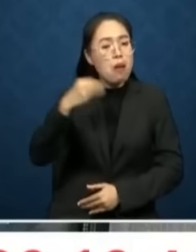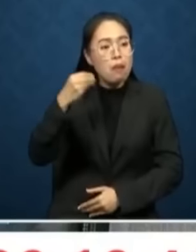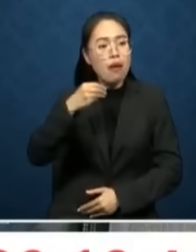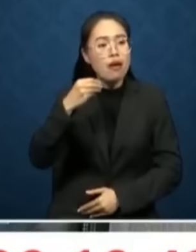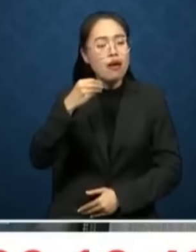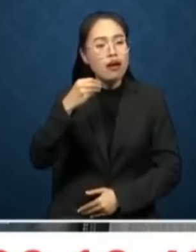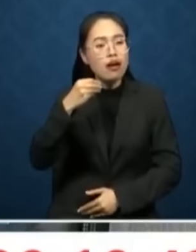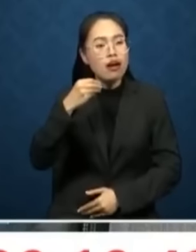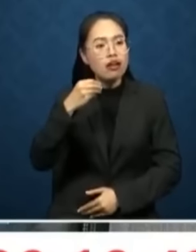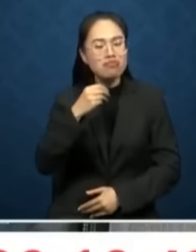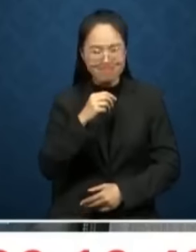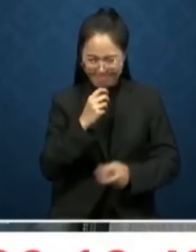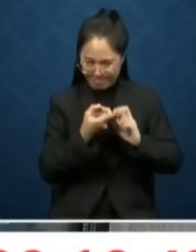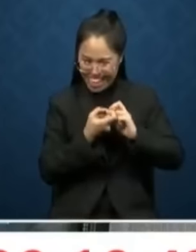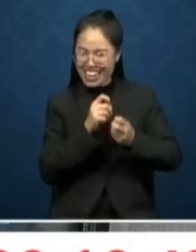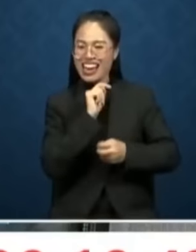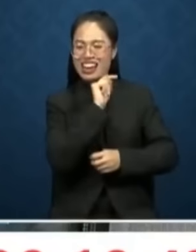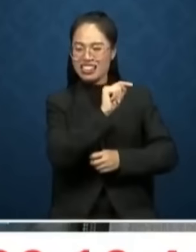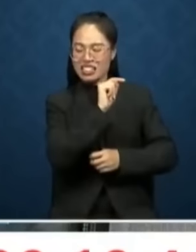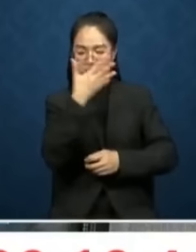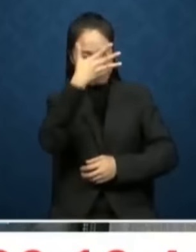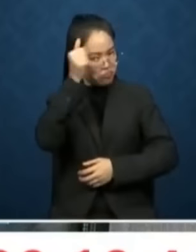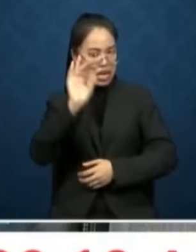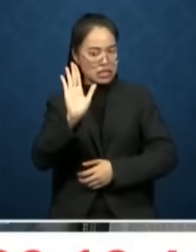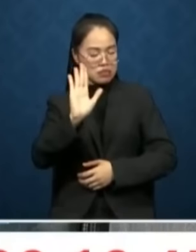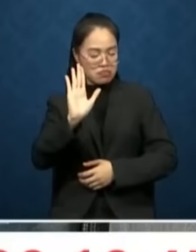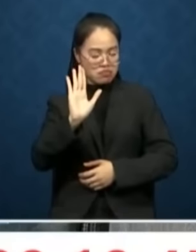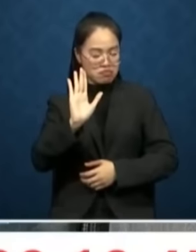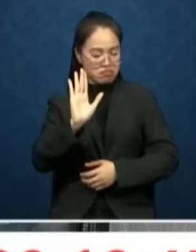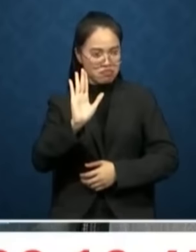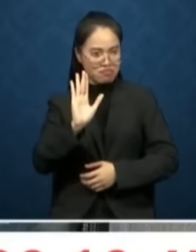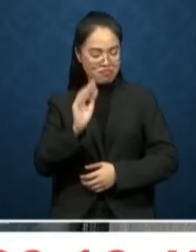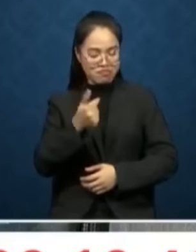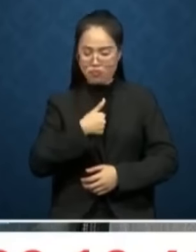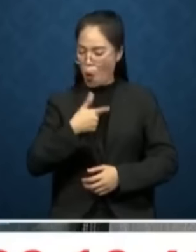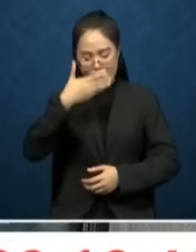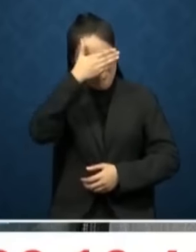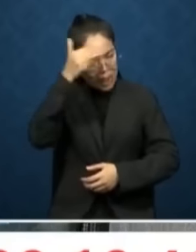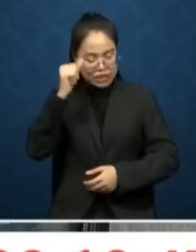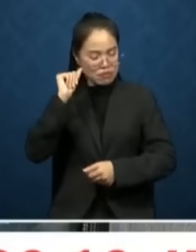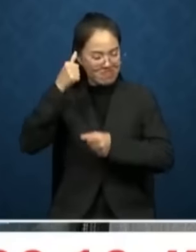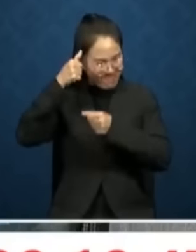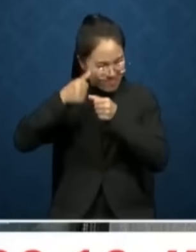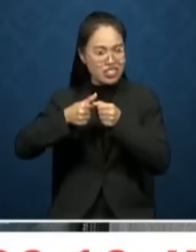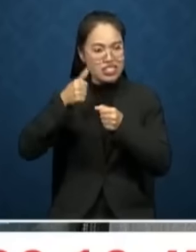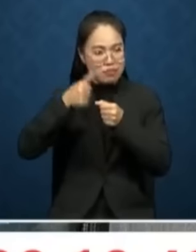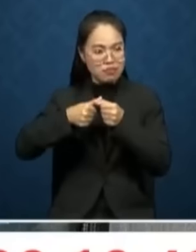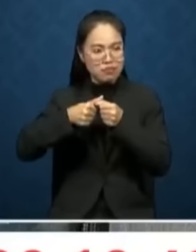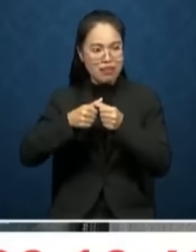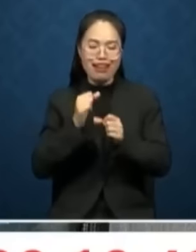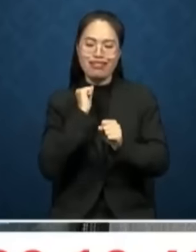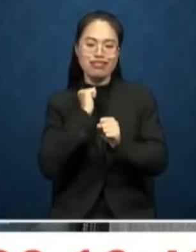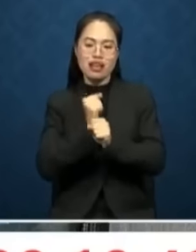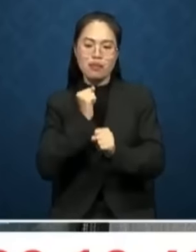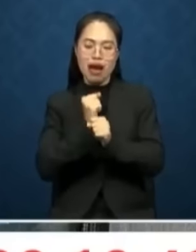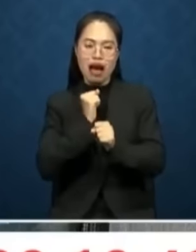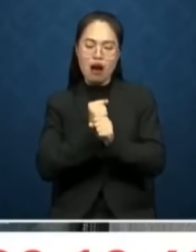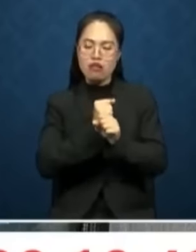ปเรื่องนี้จะไม่ลืมไปแอนขาดในฐานะที่ผมได้ผ่านเหตุการณ์มาค่อนข้างมากทำงานด้านความมั่นคงมาก็หล